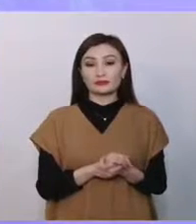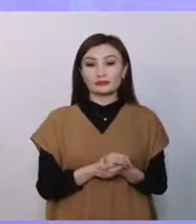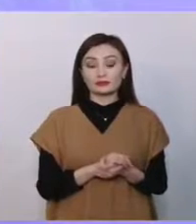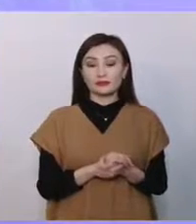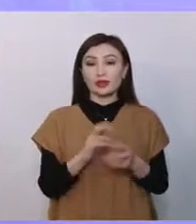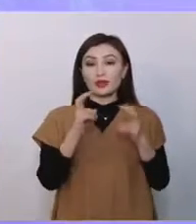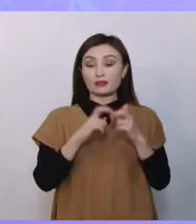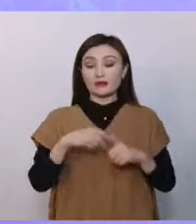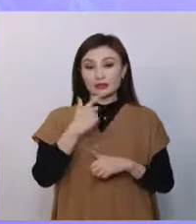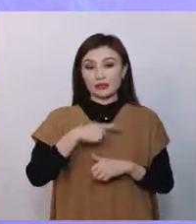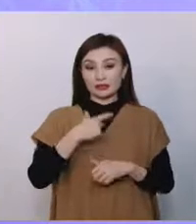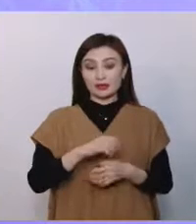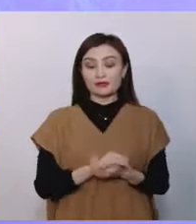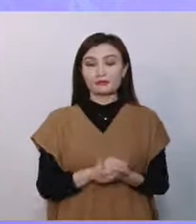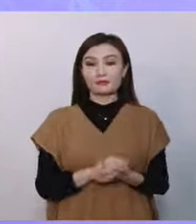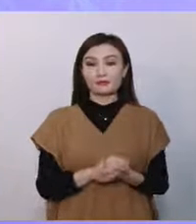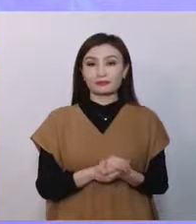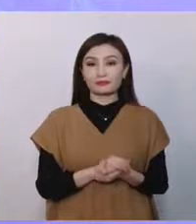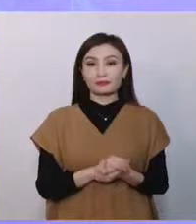проверьте себя